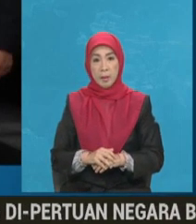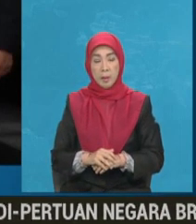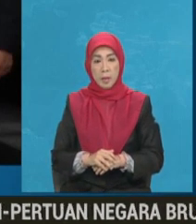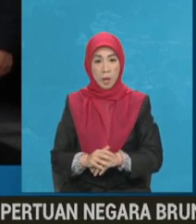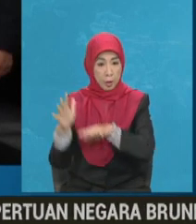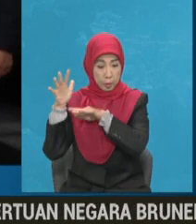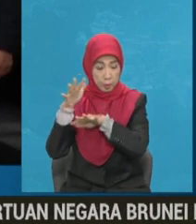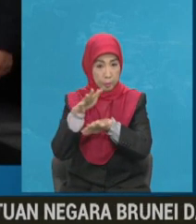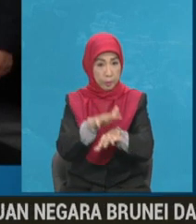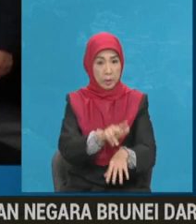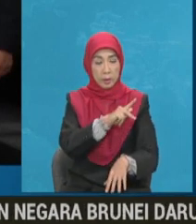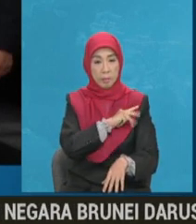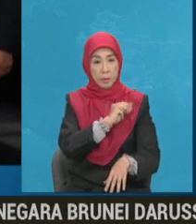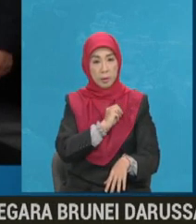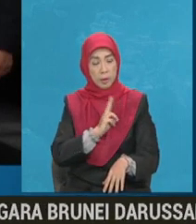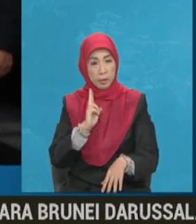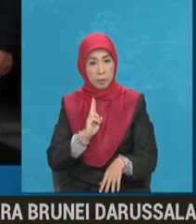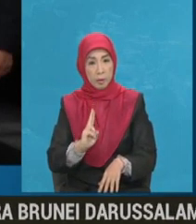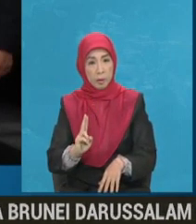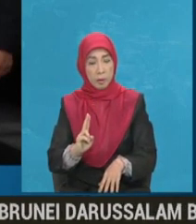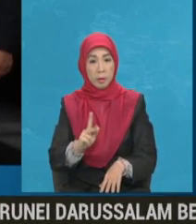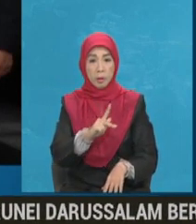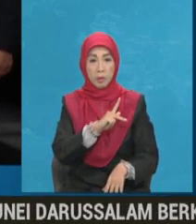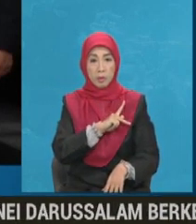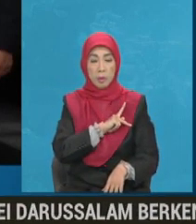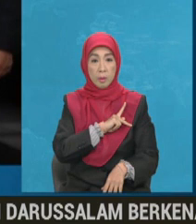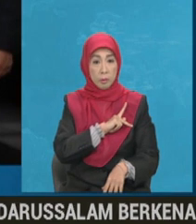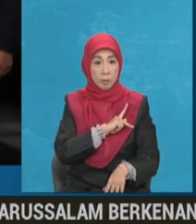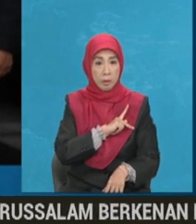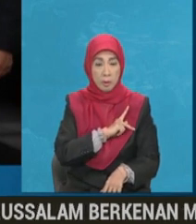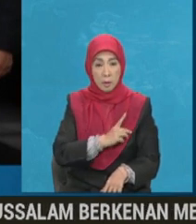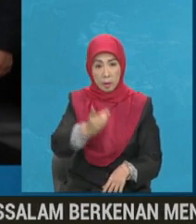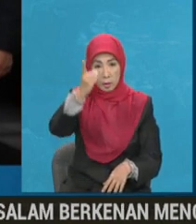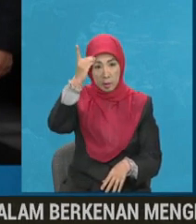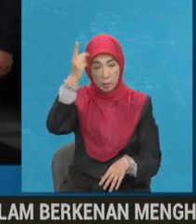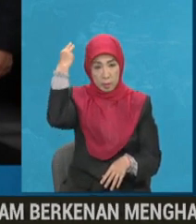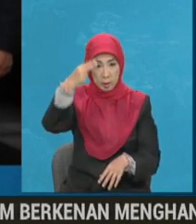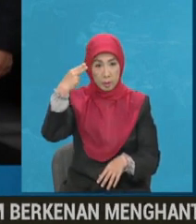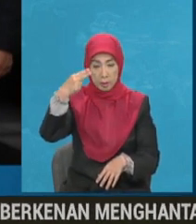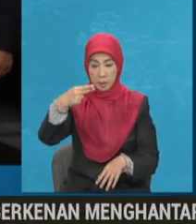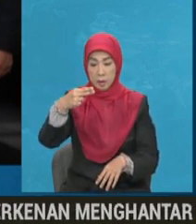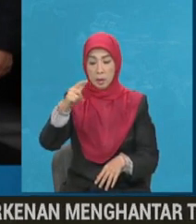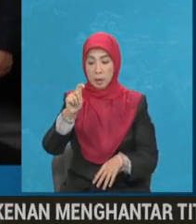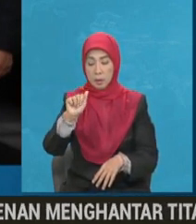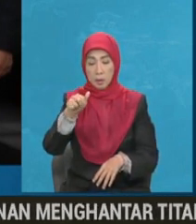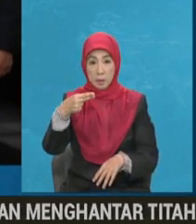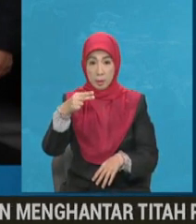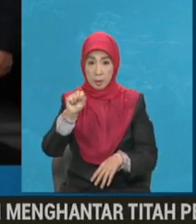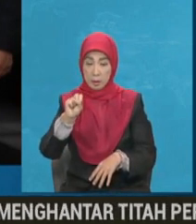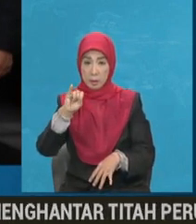Hai rombongan Kementerian hal ehwal utama yang diketuai oleh penyerang Dato seri saja Haji Muhammad Hasyim band penyiaran Hasan